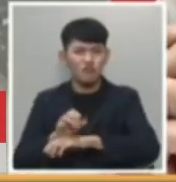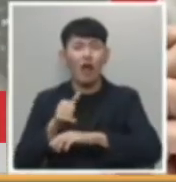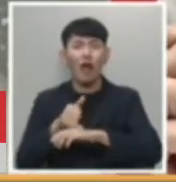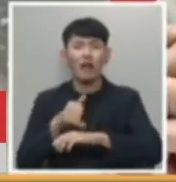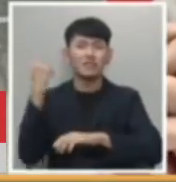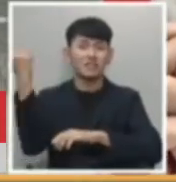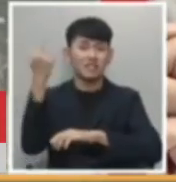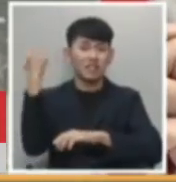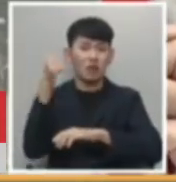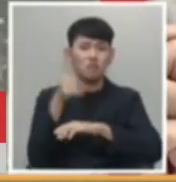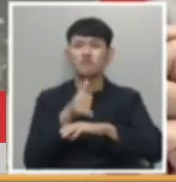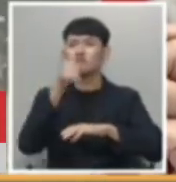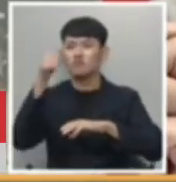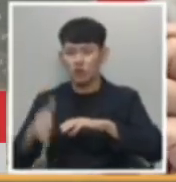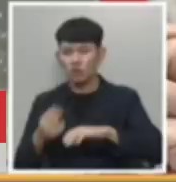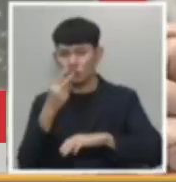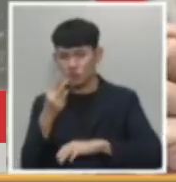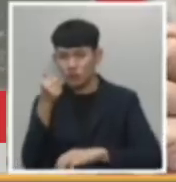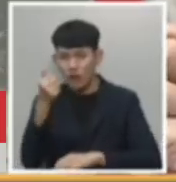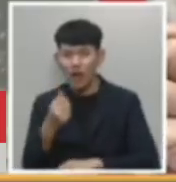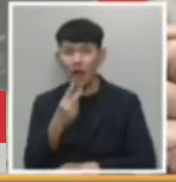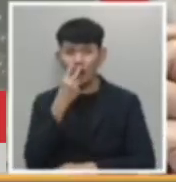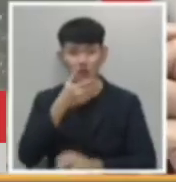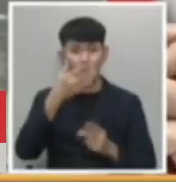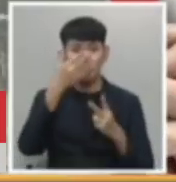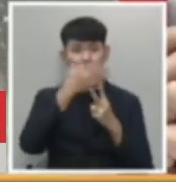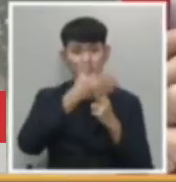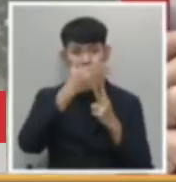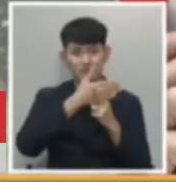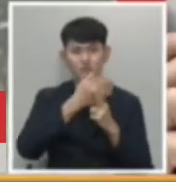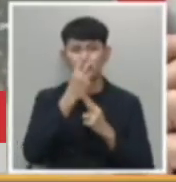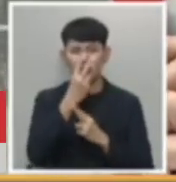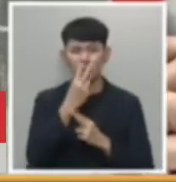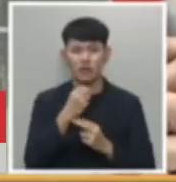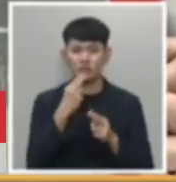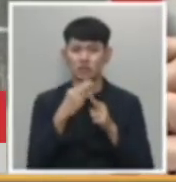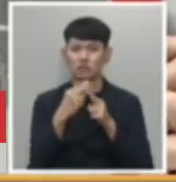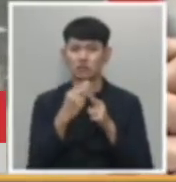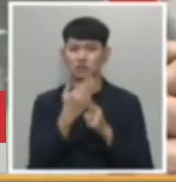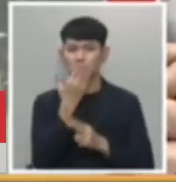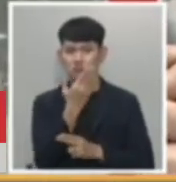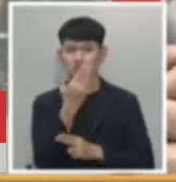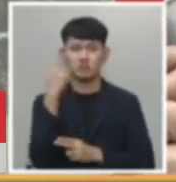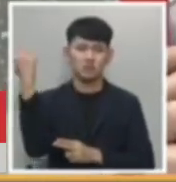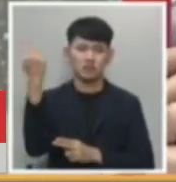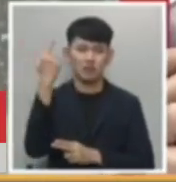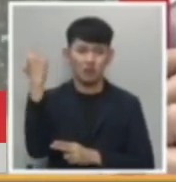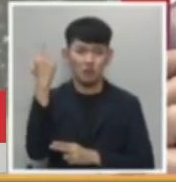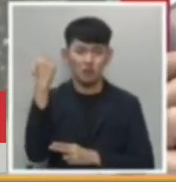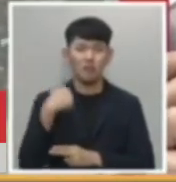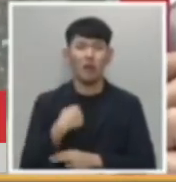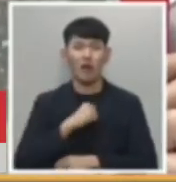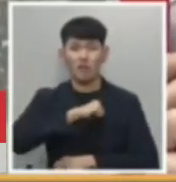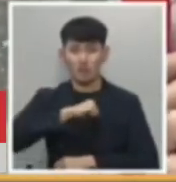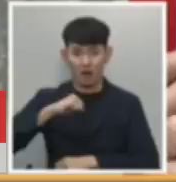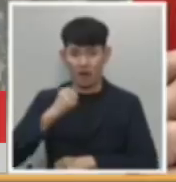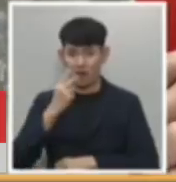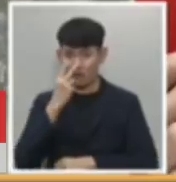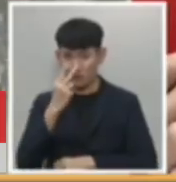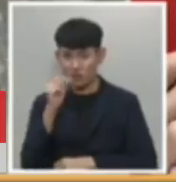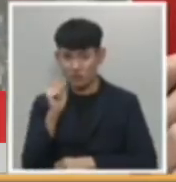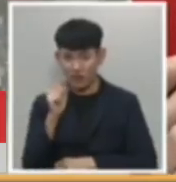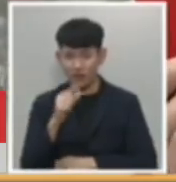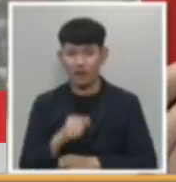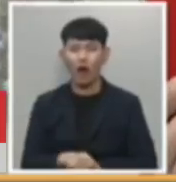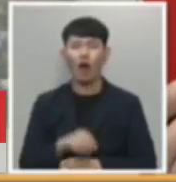ธนิยะเลยครับผมดูป้ายครับท่านประธานครับเนี่ยใต้สถานีเลยครับ ฝั่งขวาเนี่ยนะครับของธนิยะเนี่ยขึ้นกับสน.